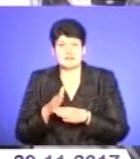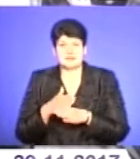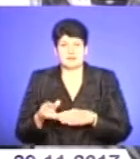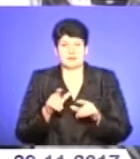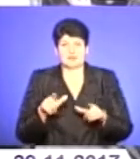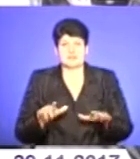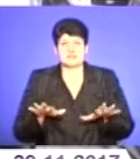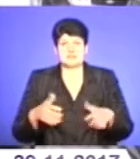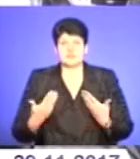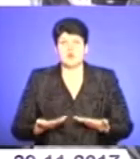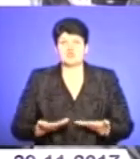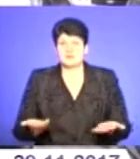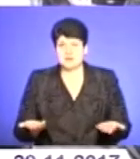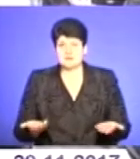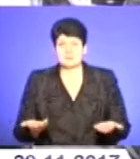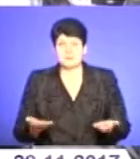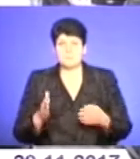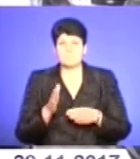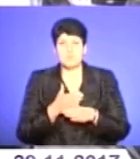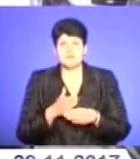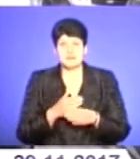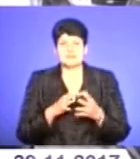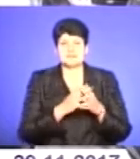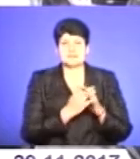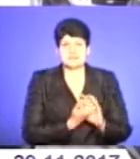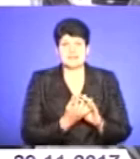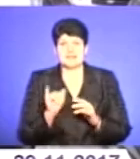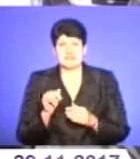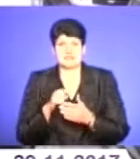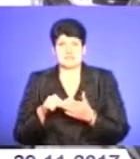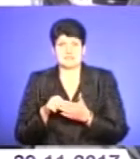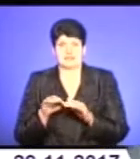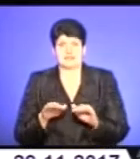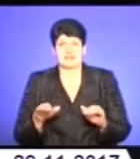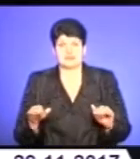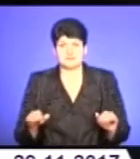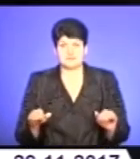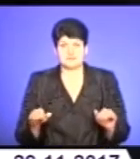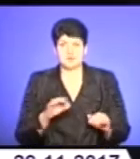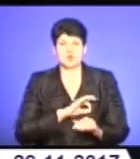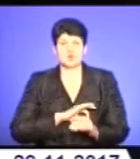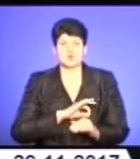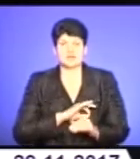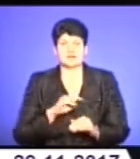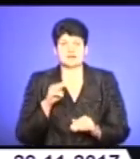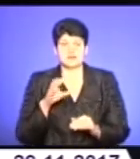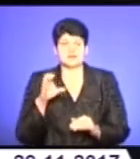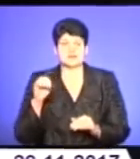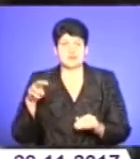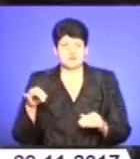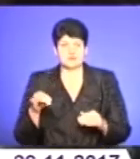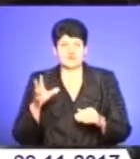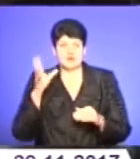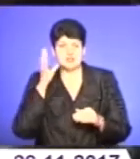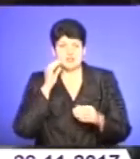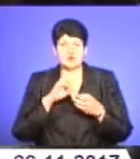місцем проживання. Тобто поділила на сільських і міських дітей. Юрист Тетяна Семусь вважає, що проблема має